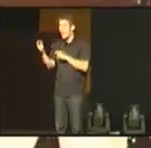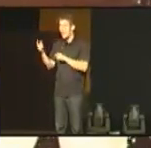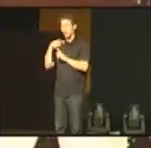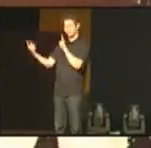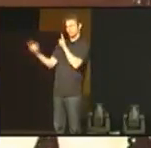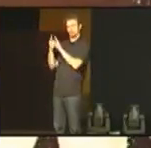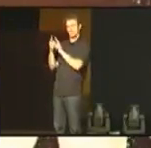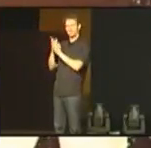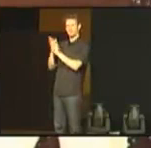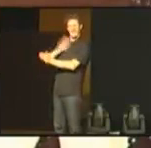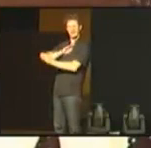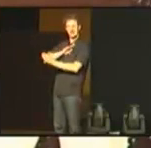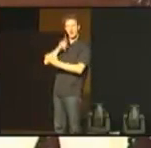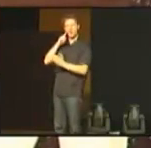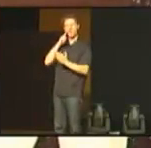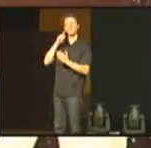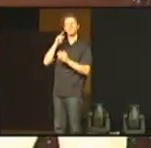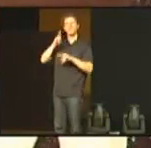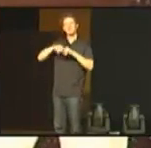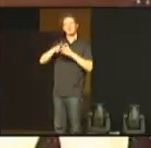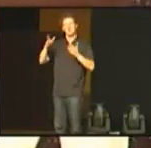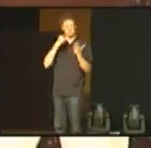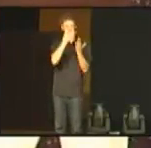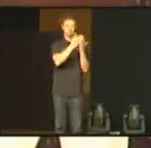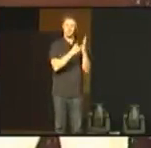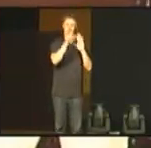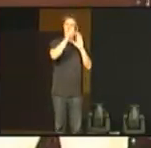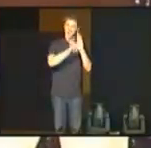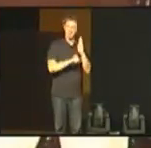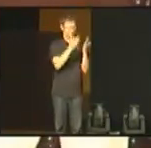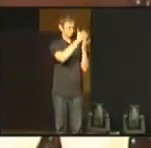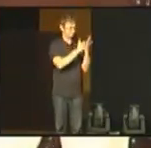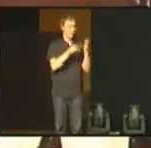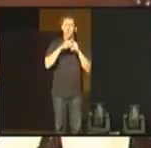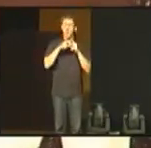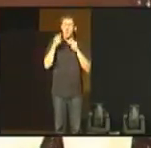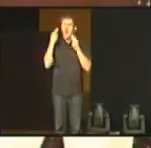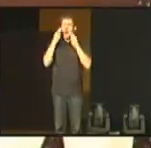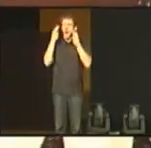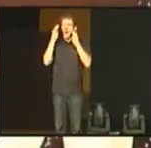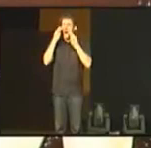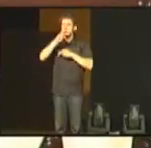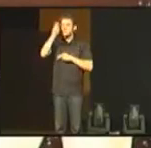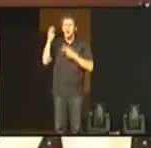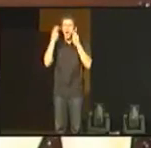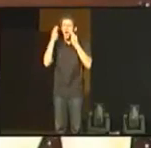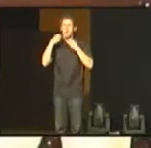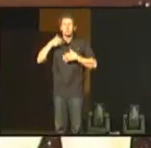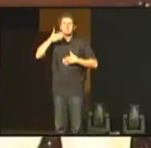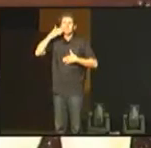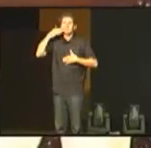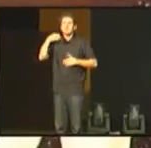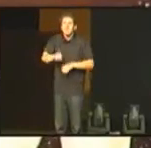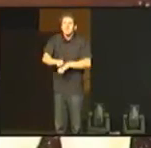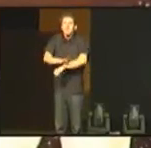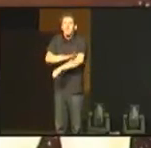cara, t'ensenya el programa de la festa major, amb aquella alegria als ulls i amb aquell orgull tonenc,